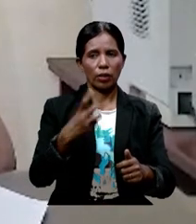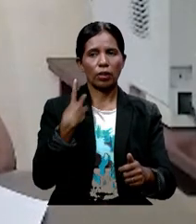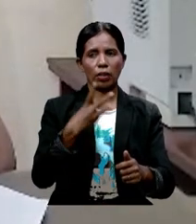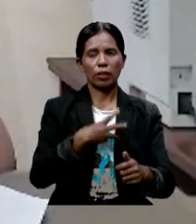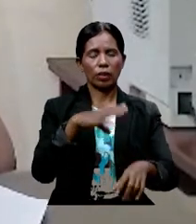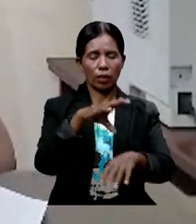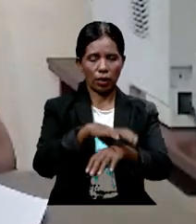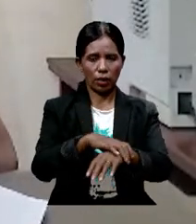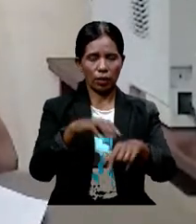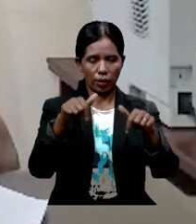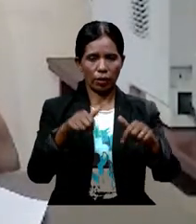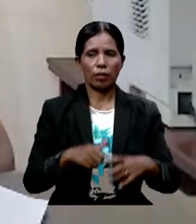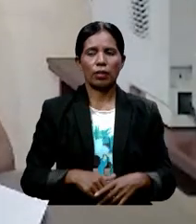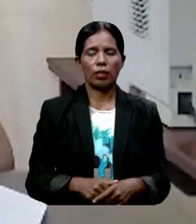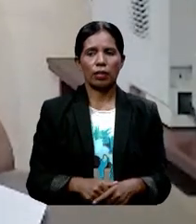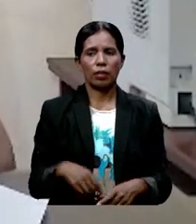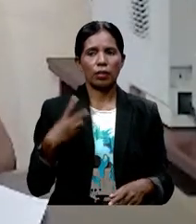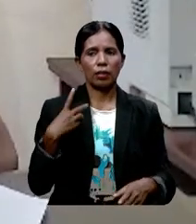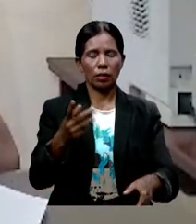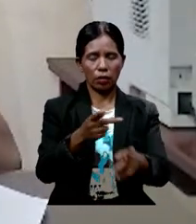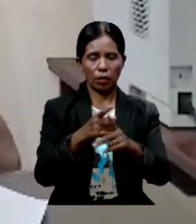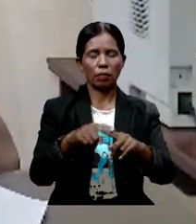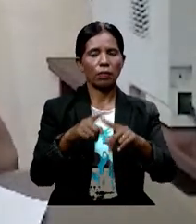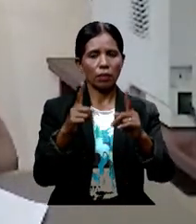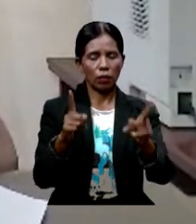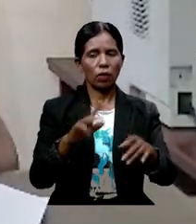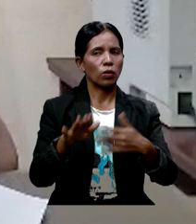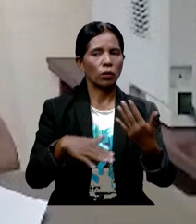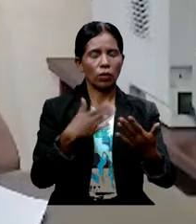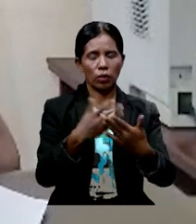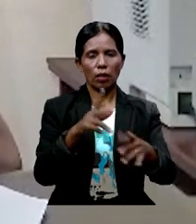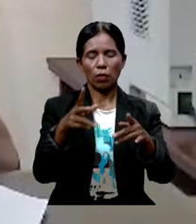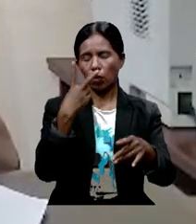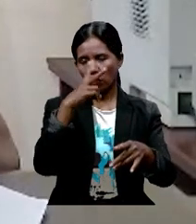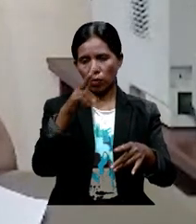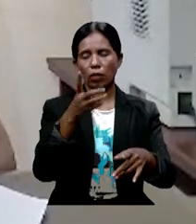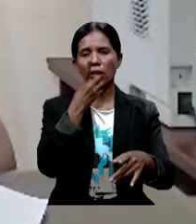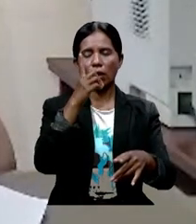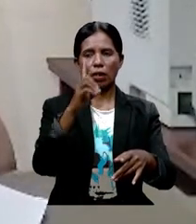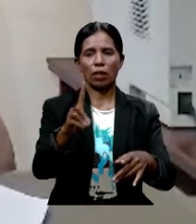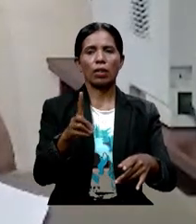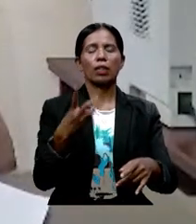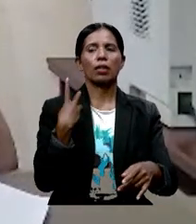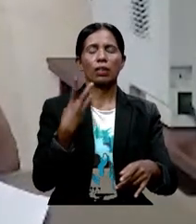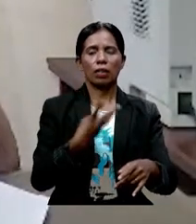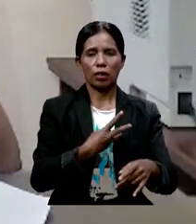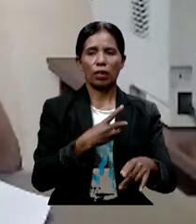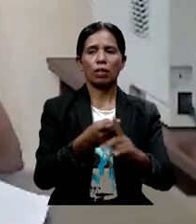helene masih itla ita asigura deh, maybe hoto tu sasing hoto deklara ona itu nia parti